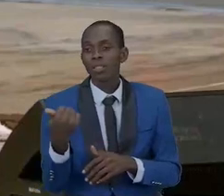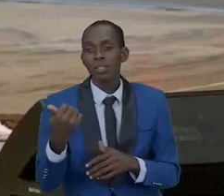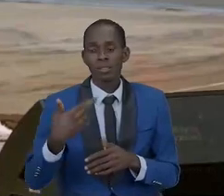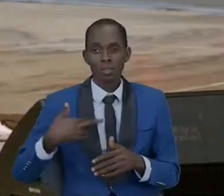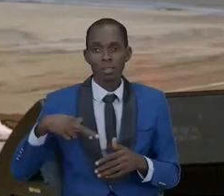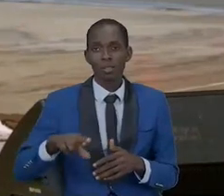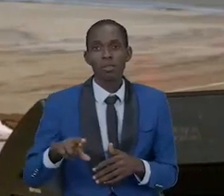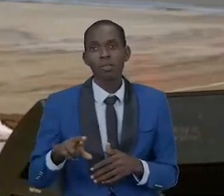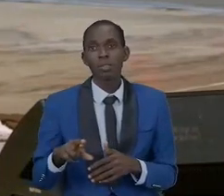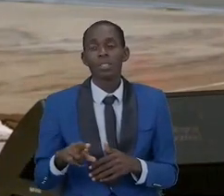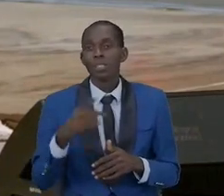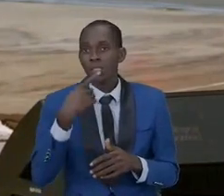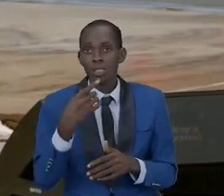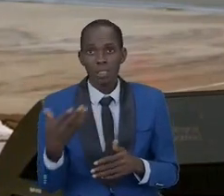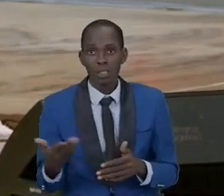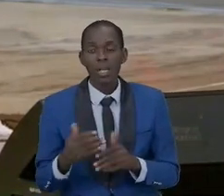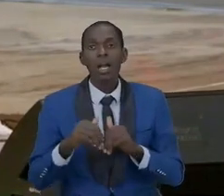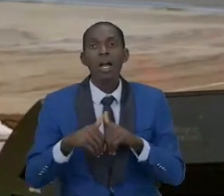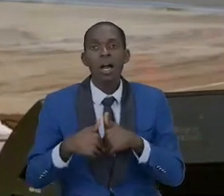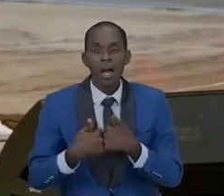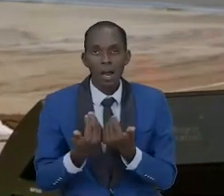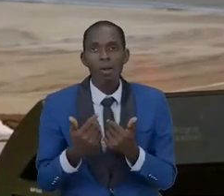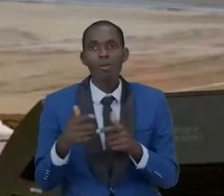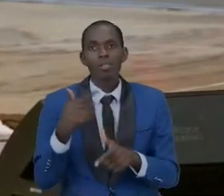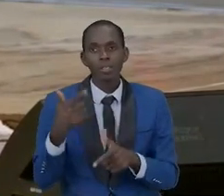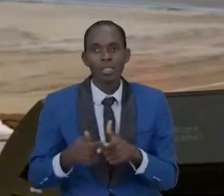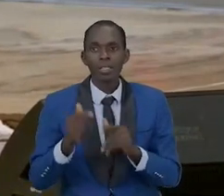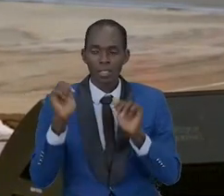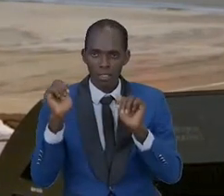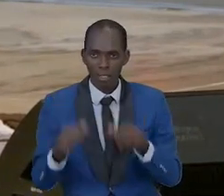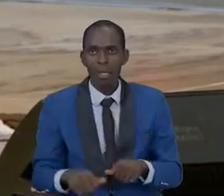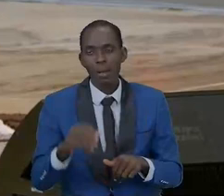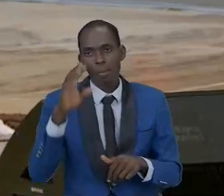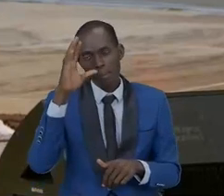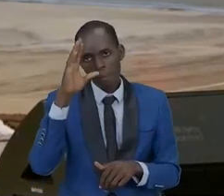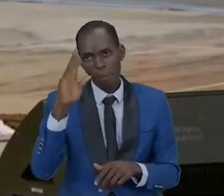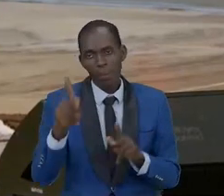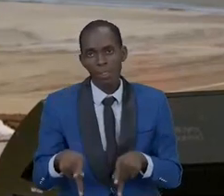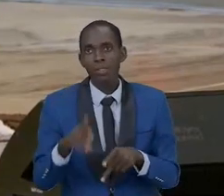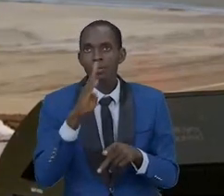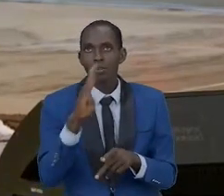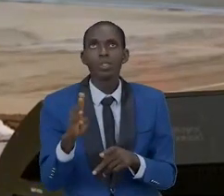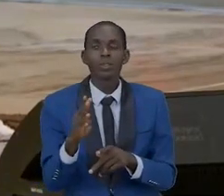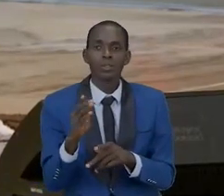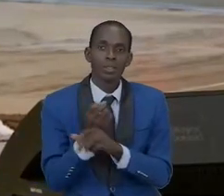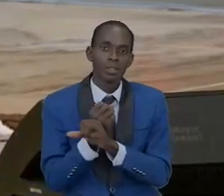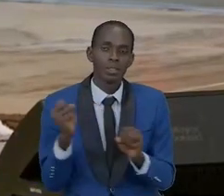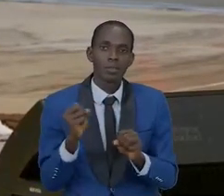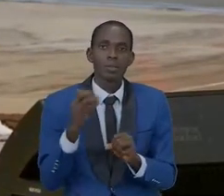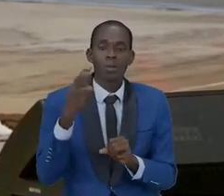région de sur le pedigree et de comment un homme peut être justifié devant Dieu